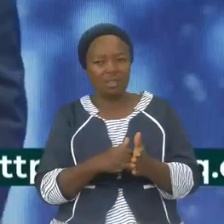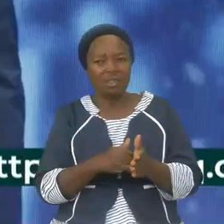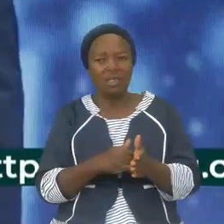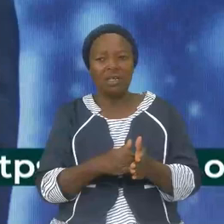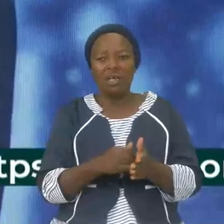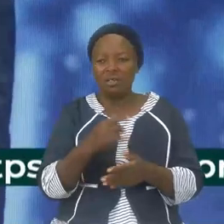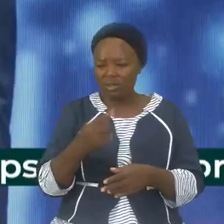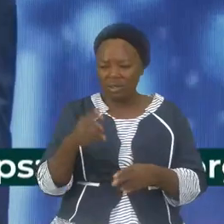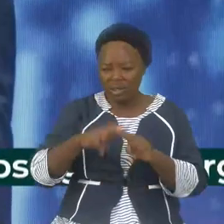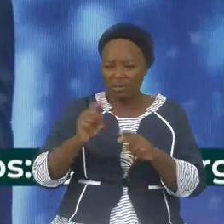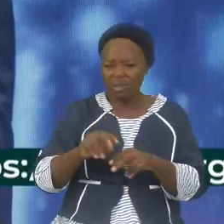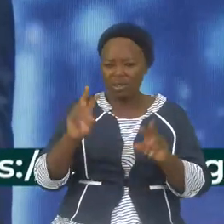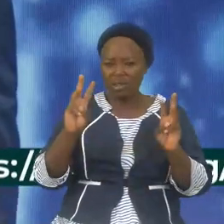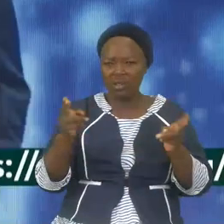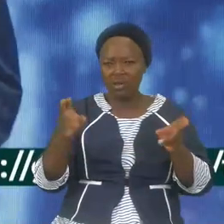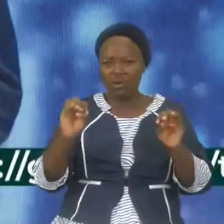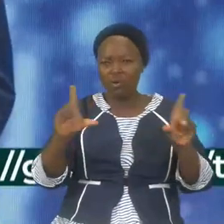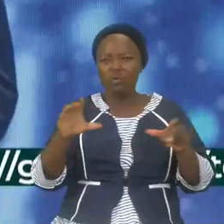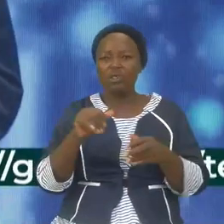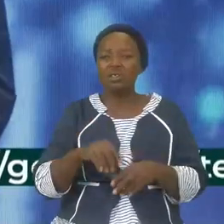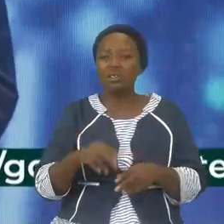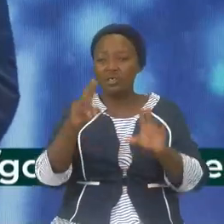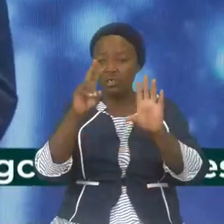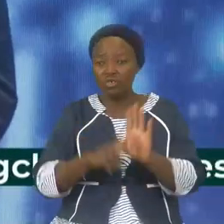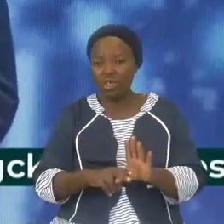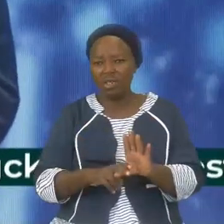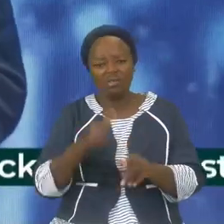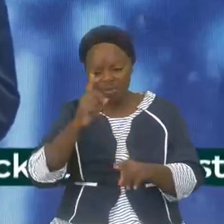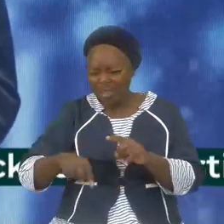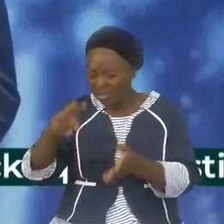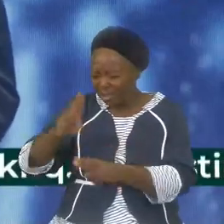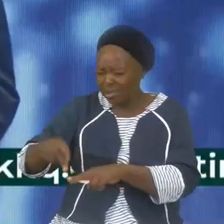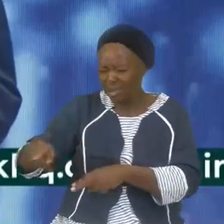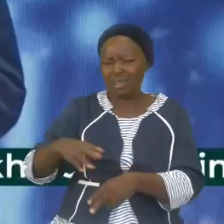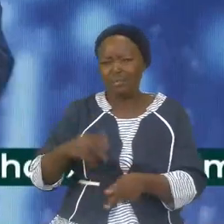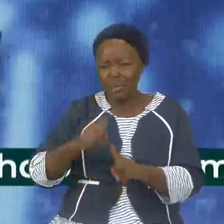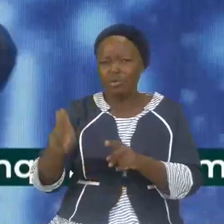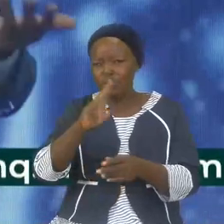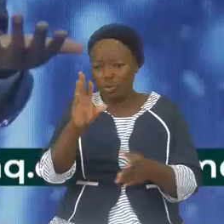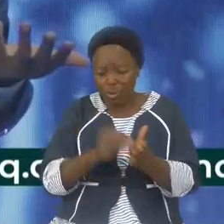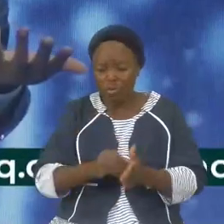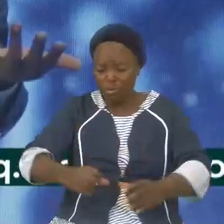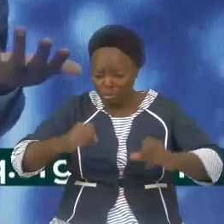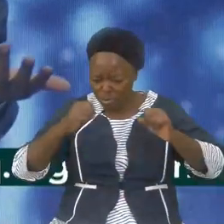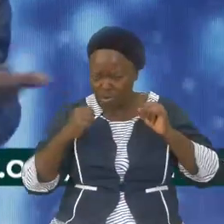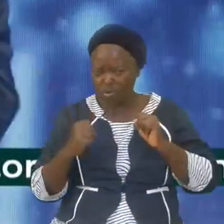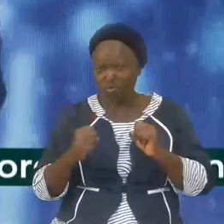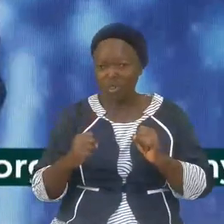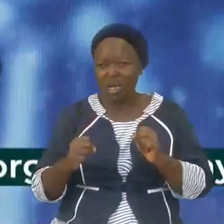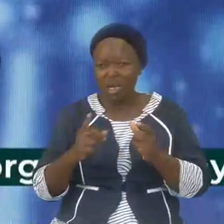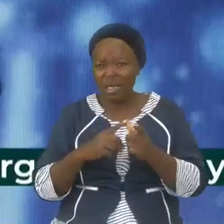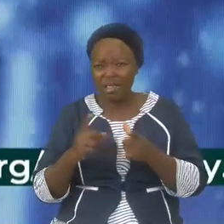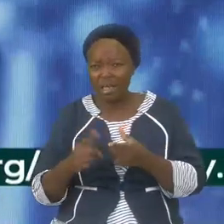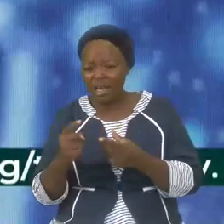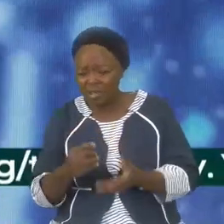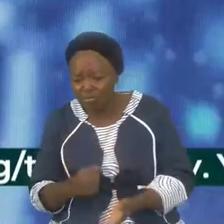Lorsque vous aurez constaté que Dieu l'a fait, vous êtes assis dans le fauteuil roulant, n'allez pas continuer de vous